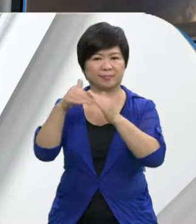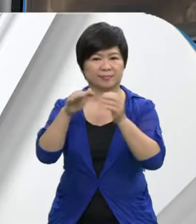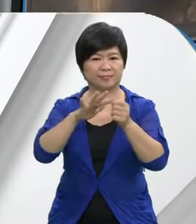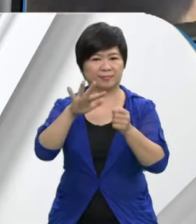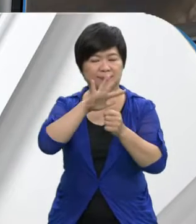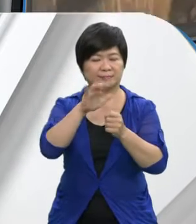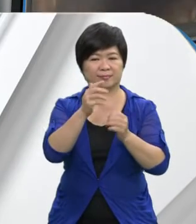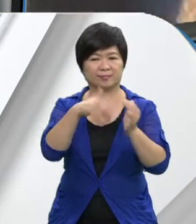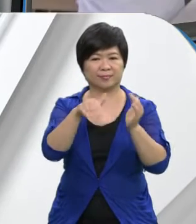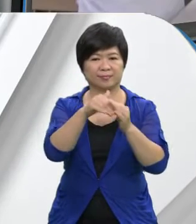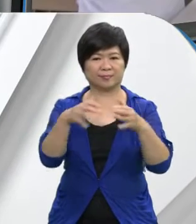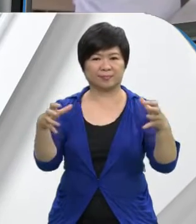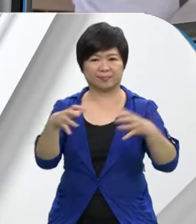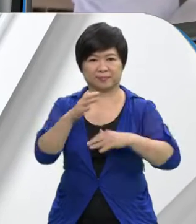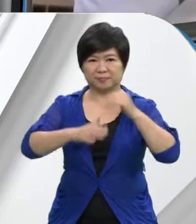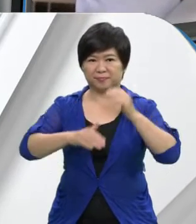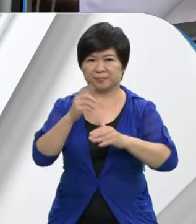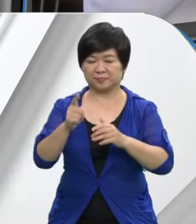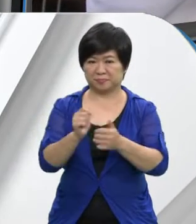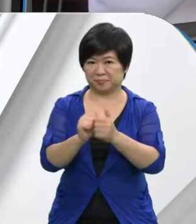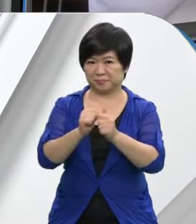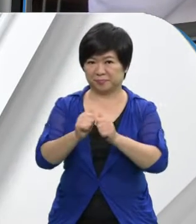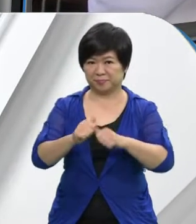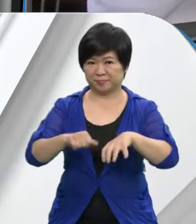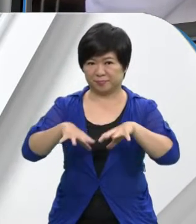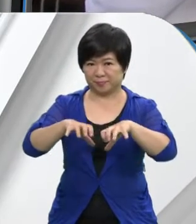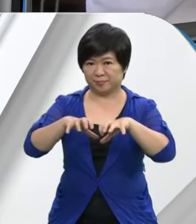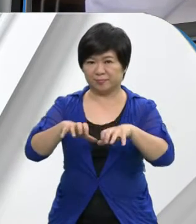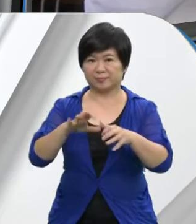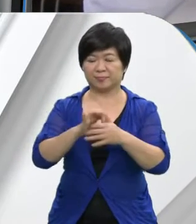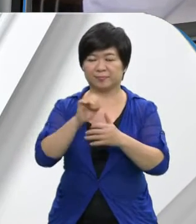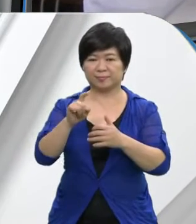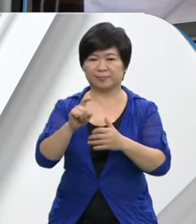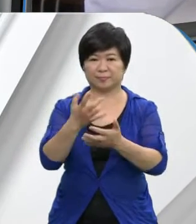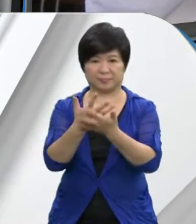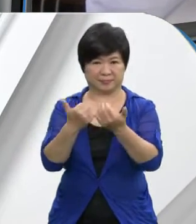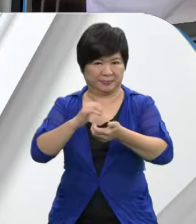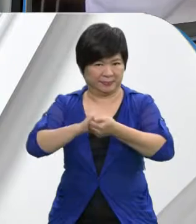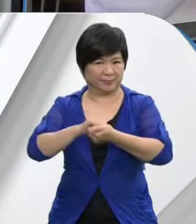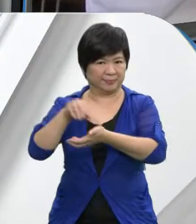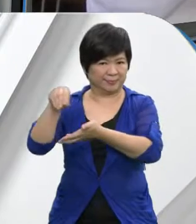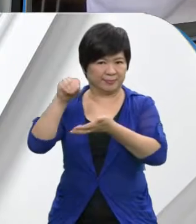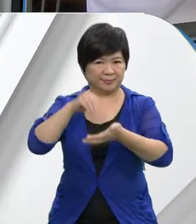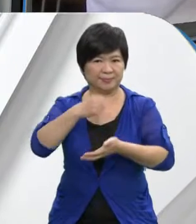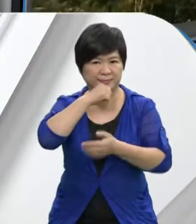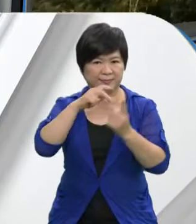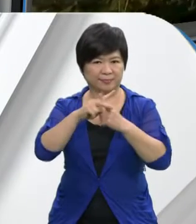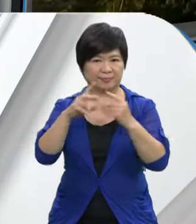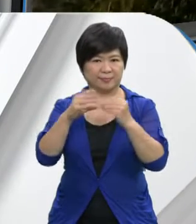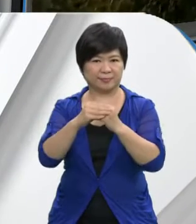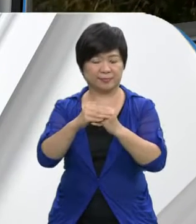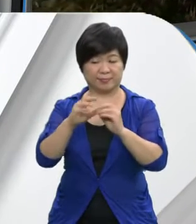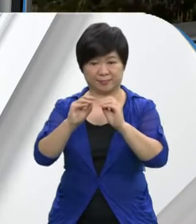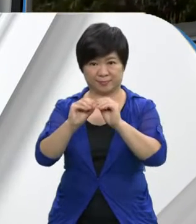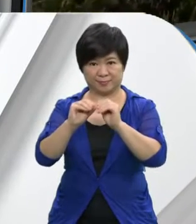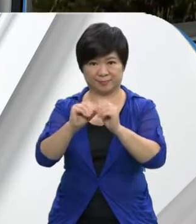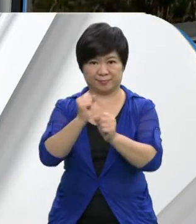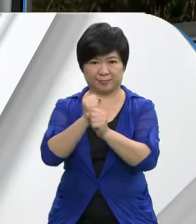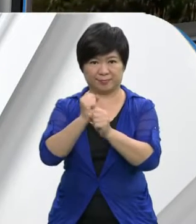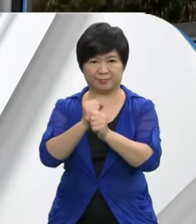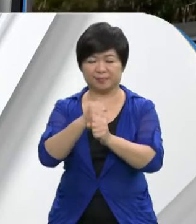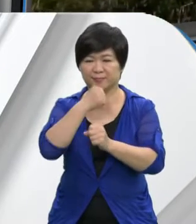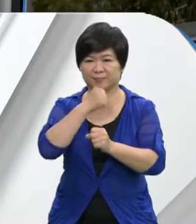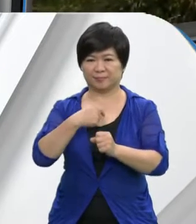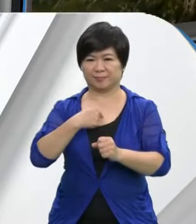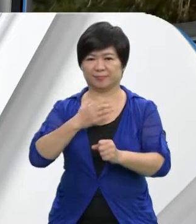节从节陪伴比赛，参赛学生填出一种台湾小麦作为面粉，然后台湾菜田试